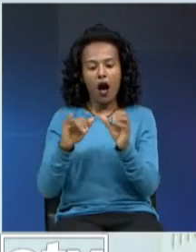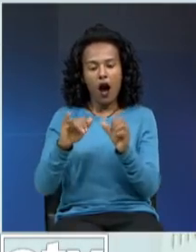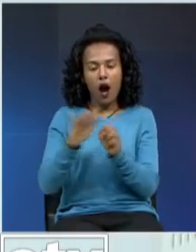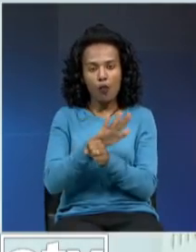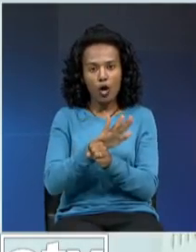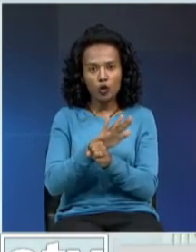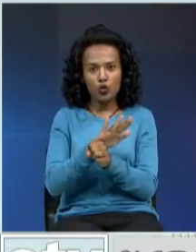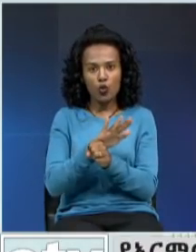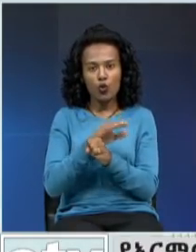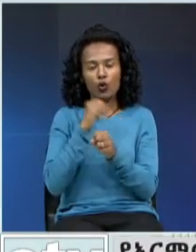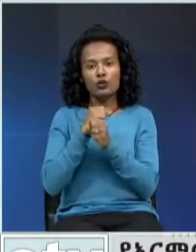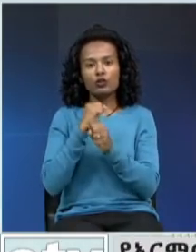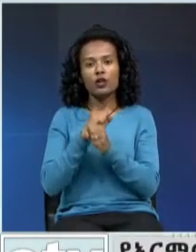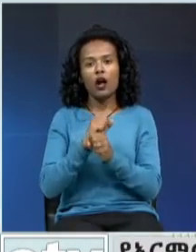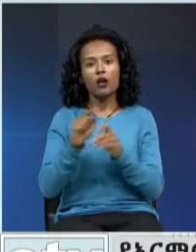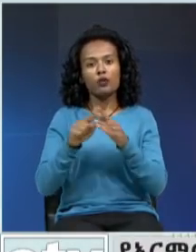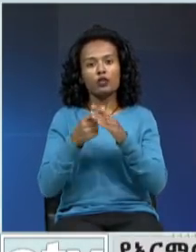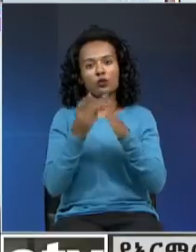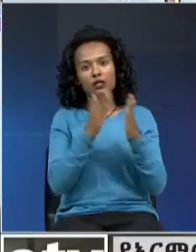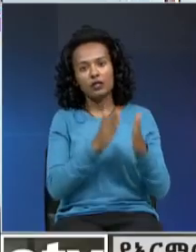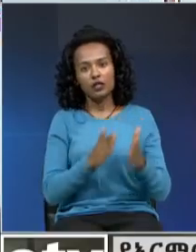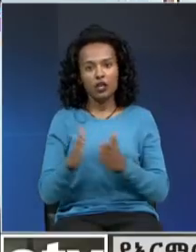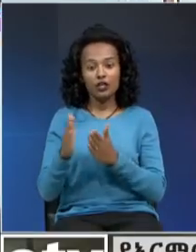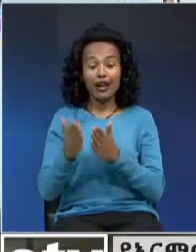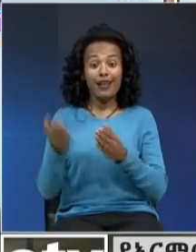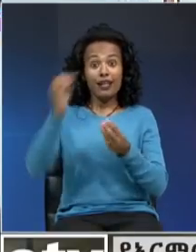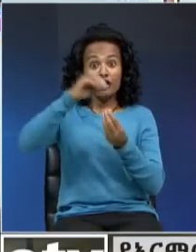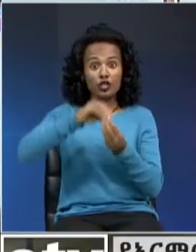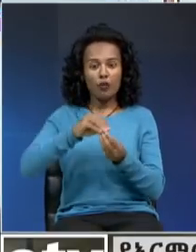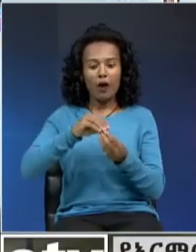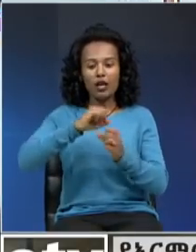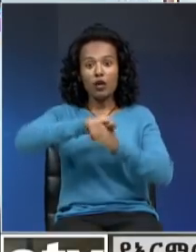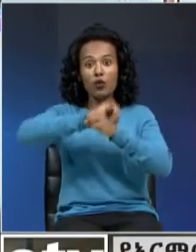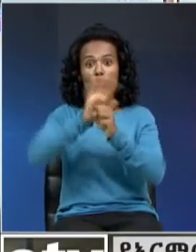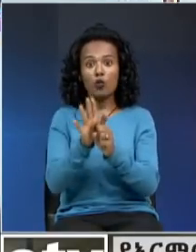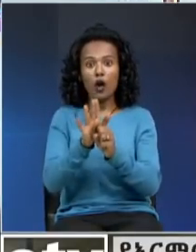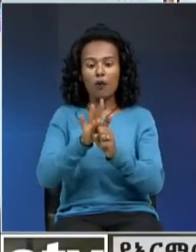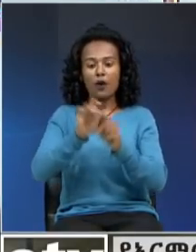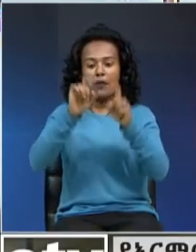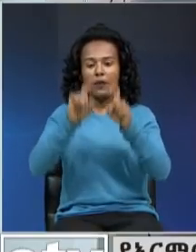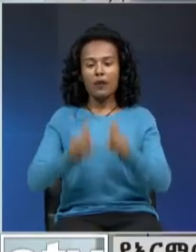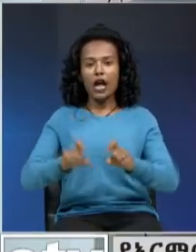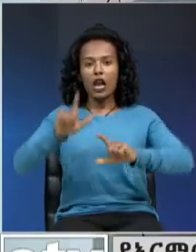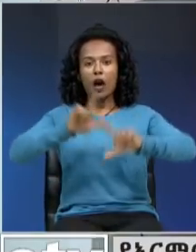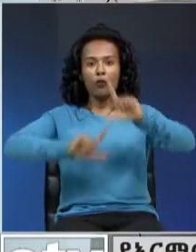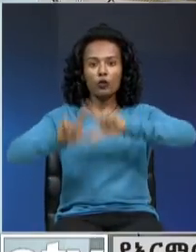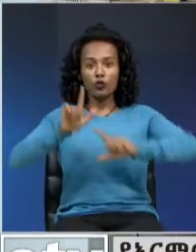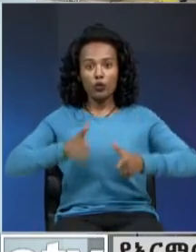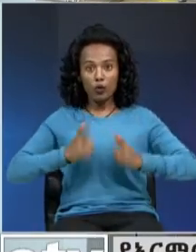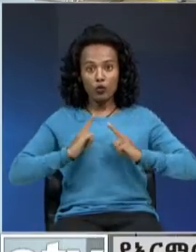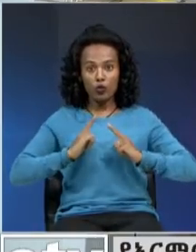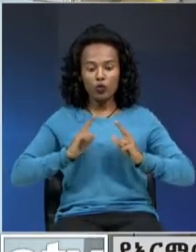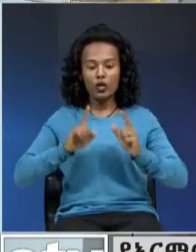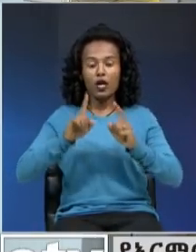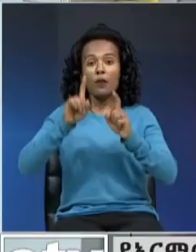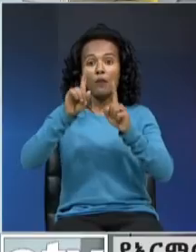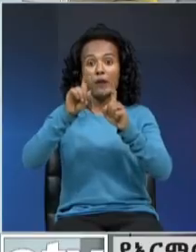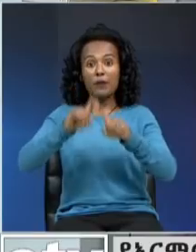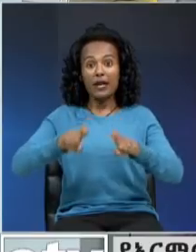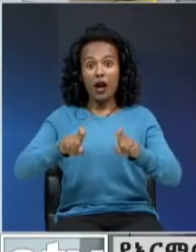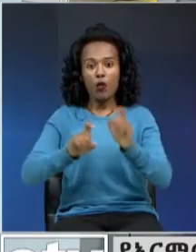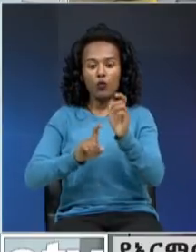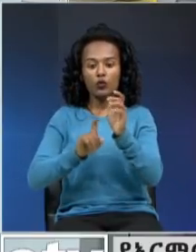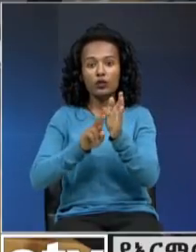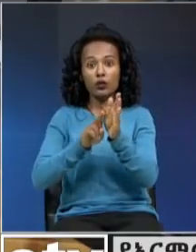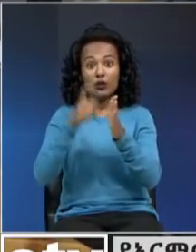አሟልቶ ስራ ለመጀመር ተዘጋጅተናል ማለት ነው። ተጨማሪ የኮሮና ቫይረስ መመርመሪያ ላብራቶሪ መኖሩ የኮሮና ቫይረስ የምርመራ ውጤቶችን